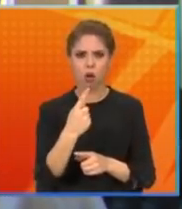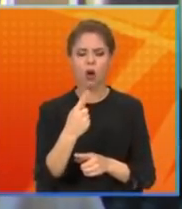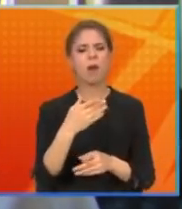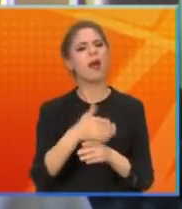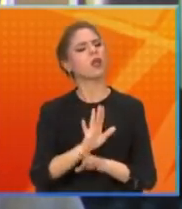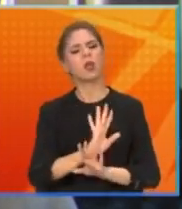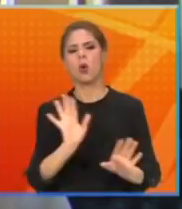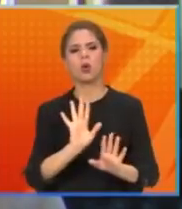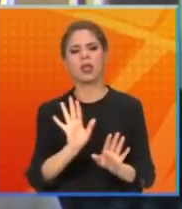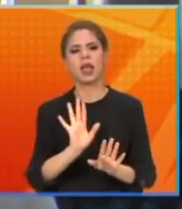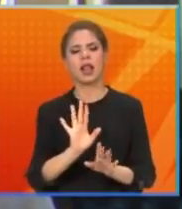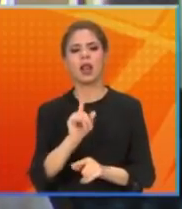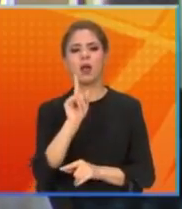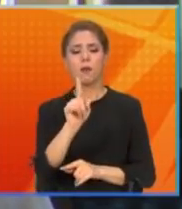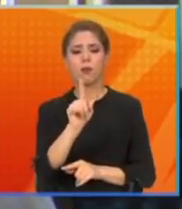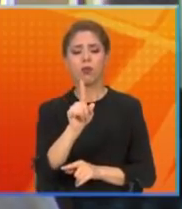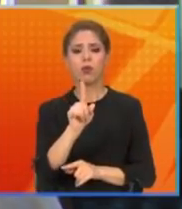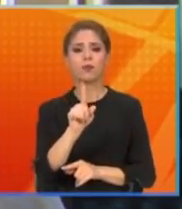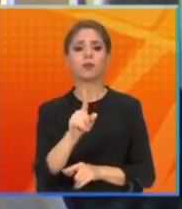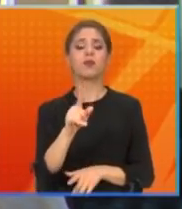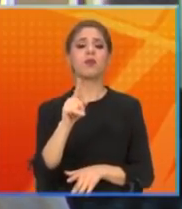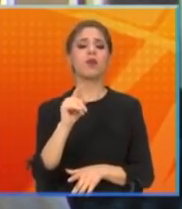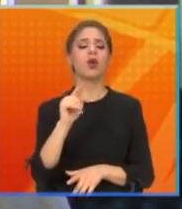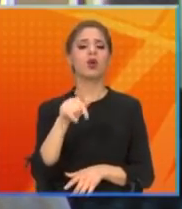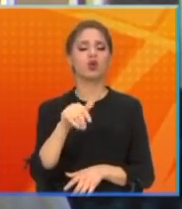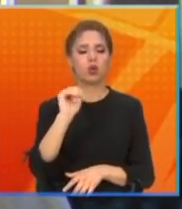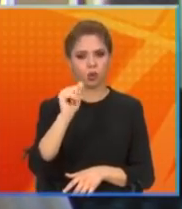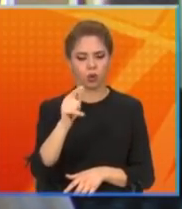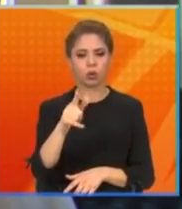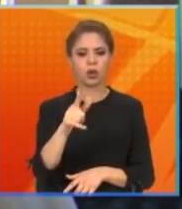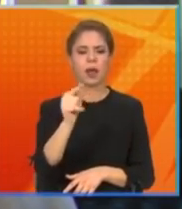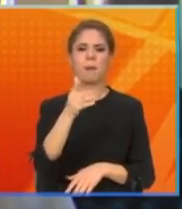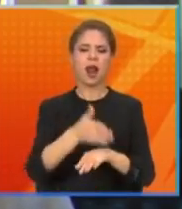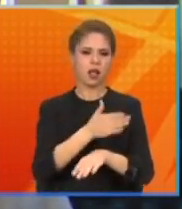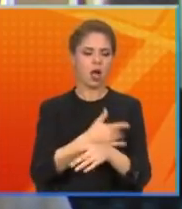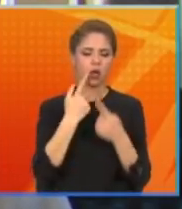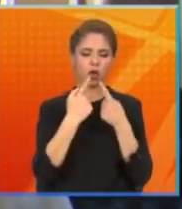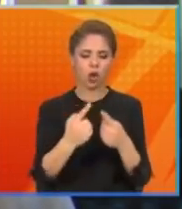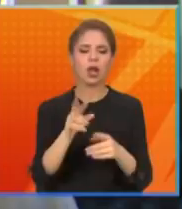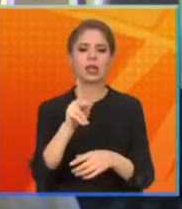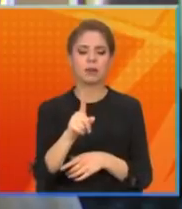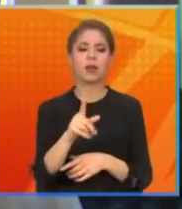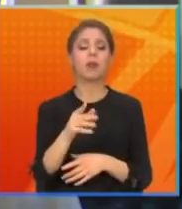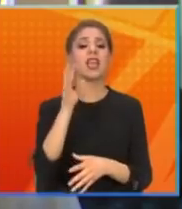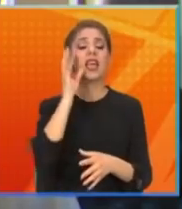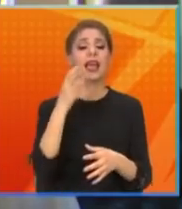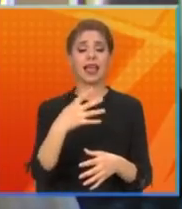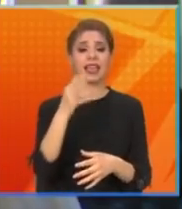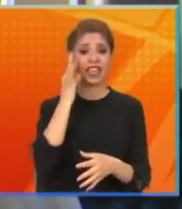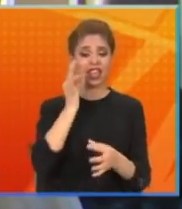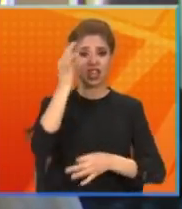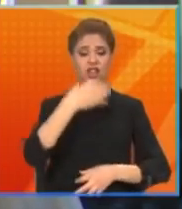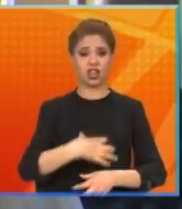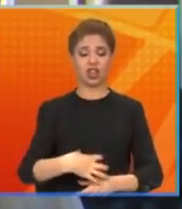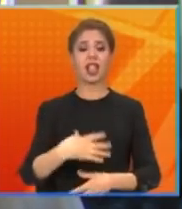doğru olmayabilir. Çünkü bu gün az önce bahsetmiş olduğum gibi kişinin